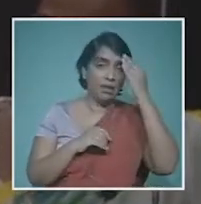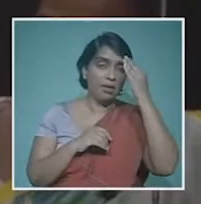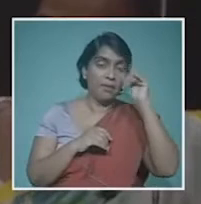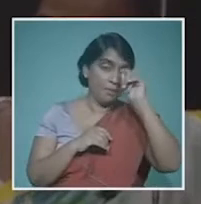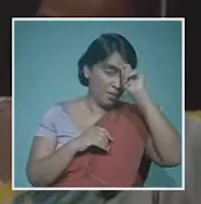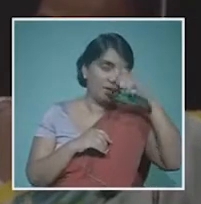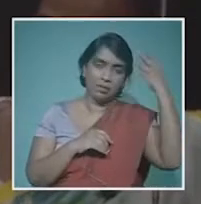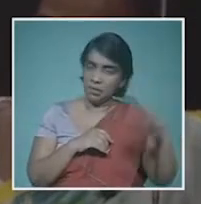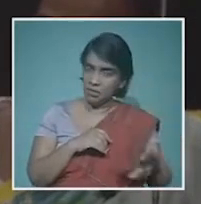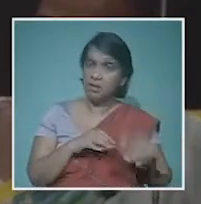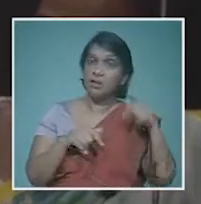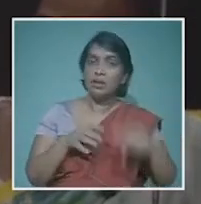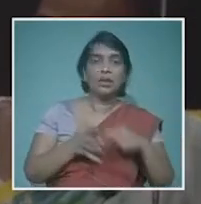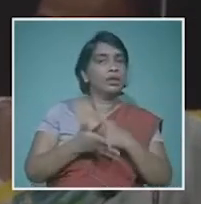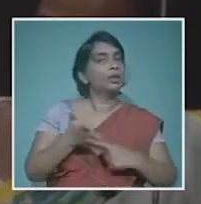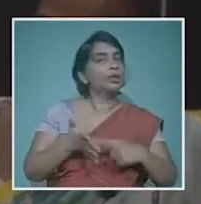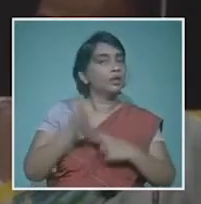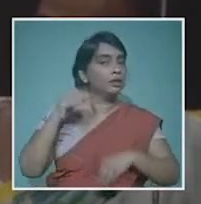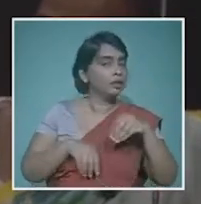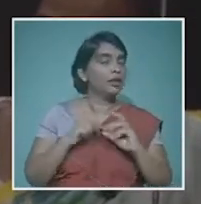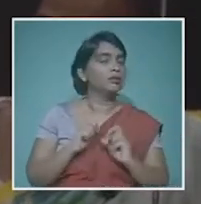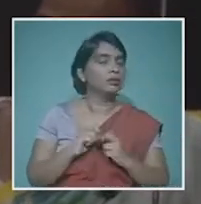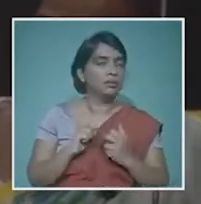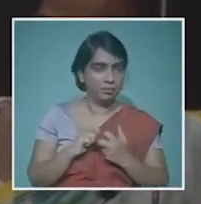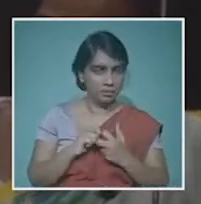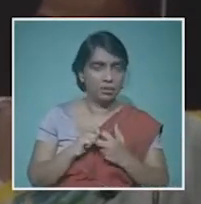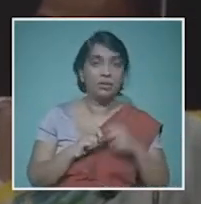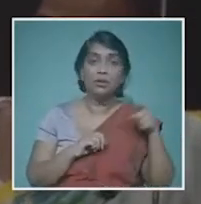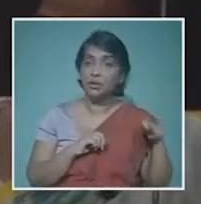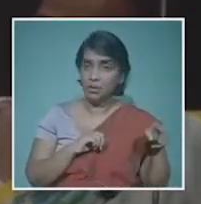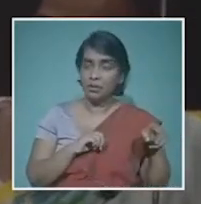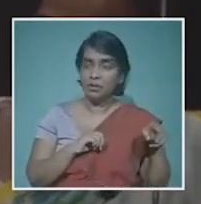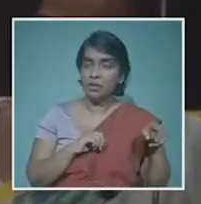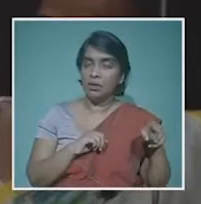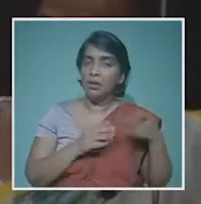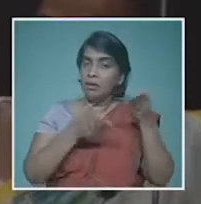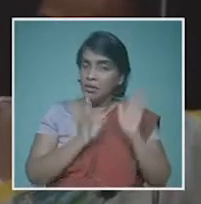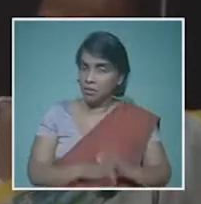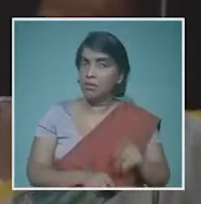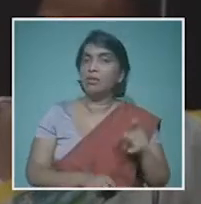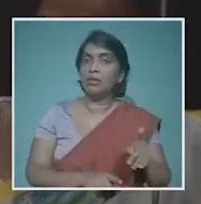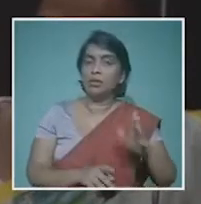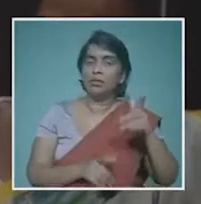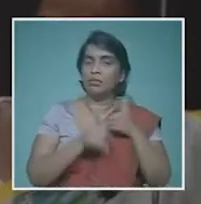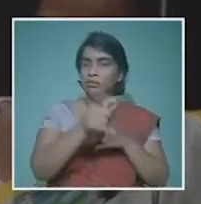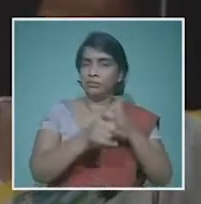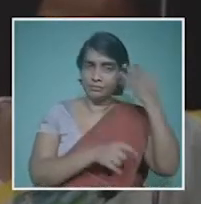වෙන්ගුණා. දැන් දේශපාලන අර්බුදය එතුමා අවසානයේ ඝාතනය